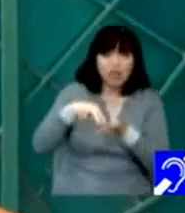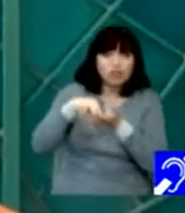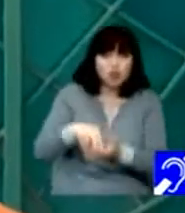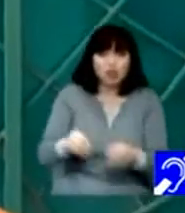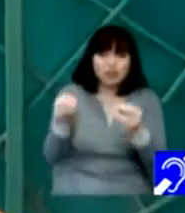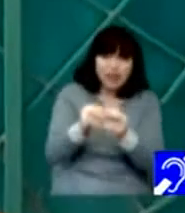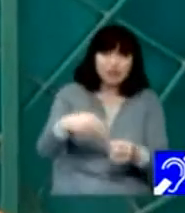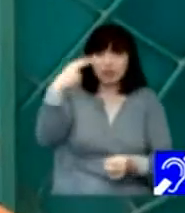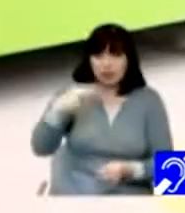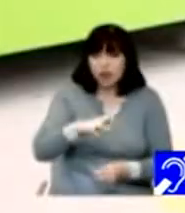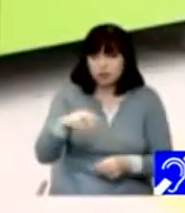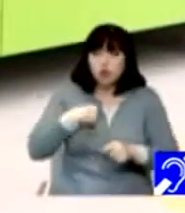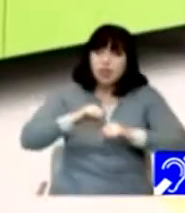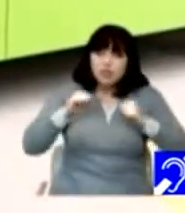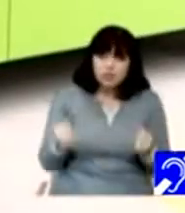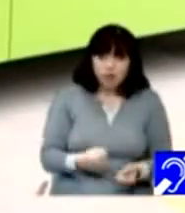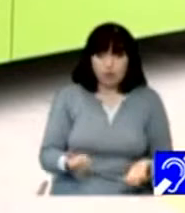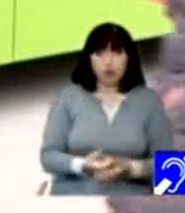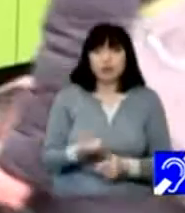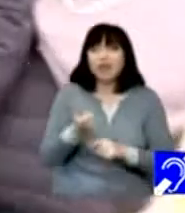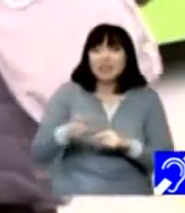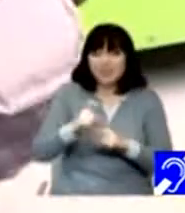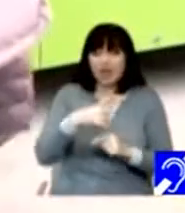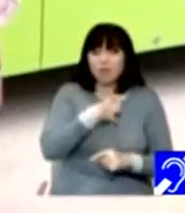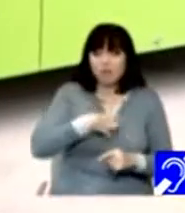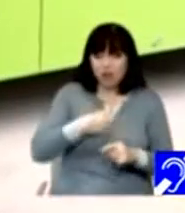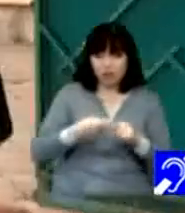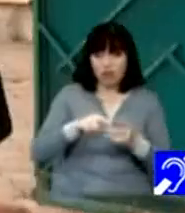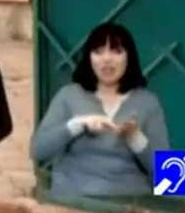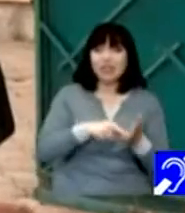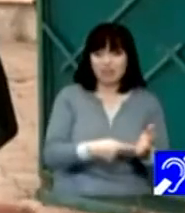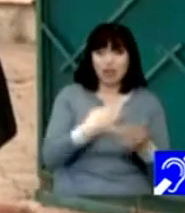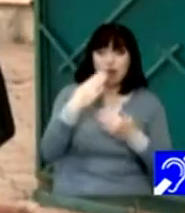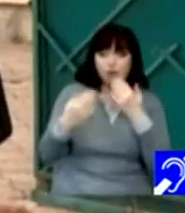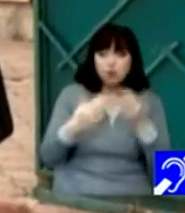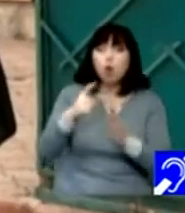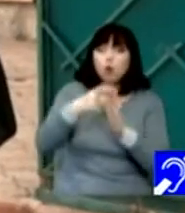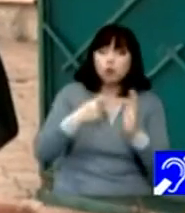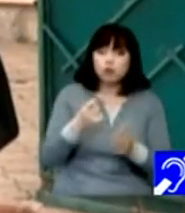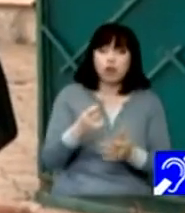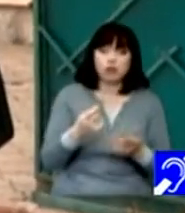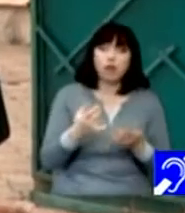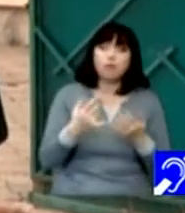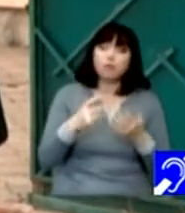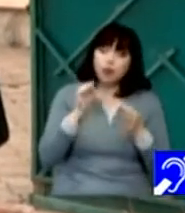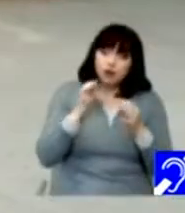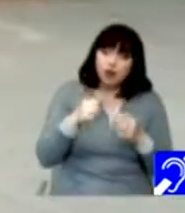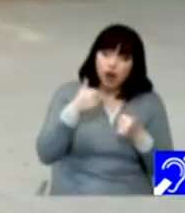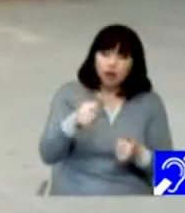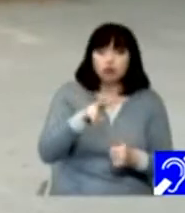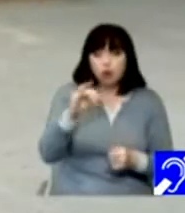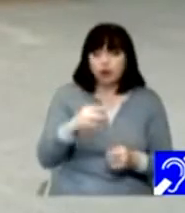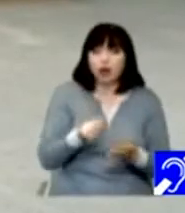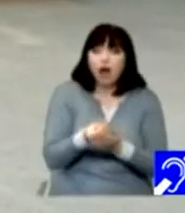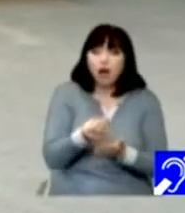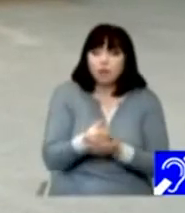minute, 20 de minute, am înghețat? Unul dintre cele mai importante scopuri ale sondajului este de a afla cât de atractivă e achitarea călătoriilor cu